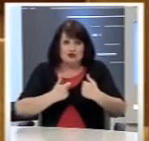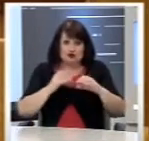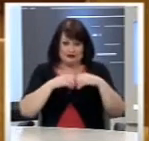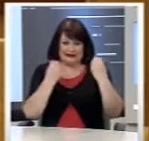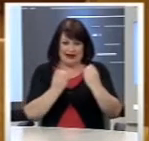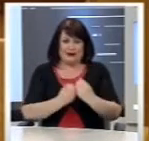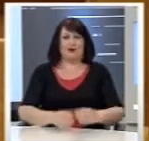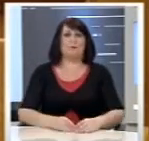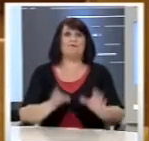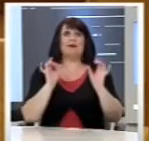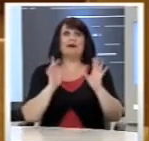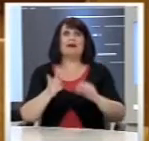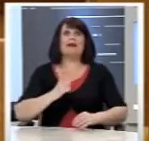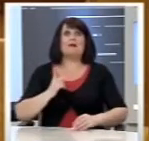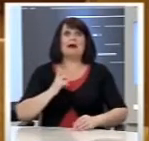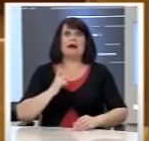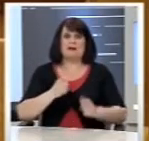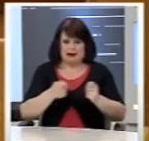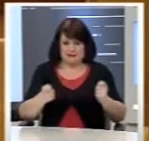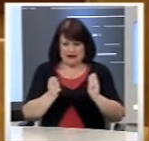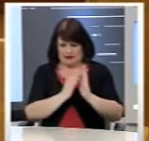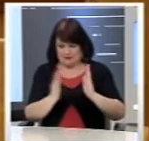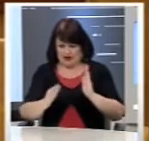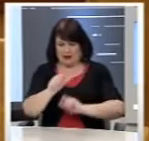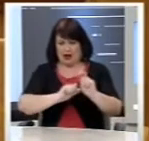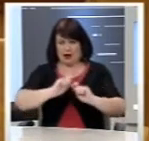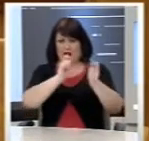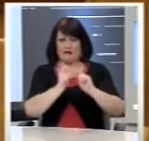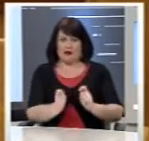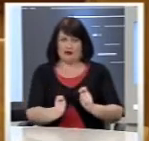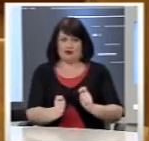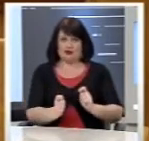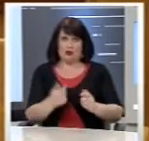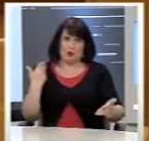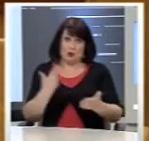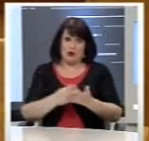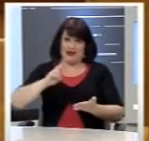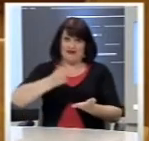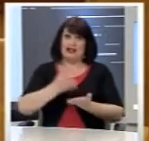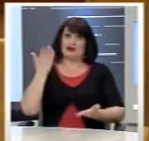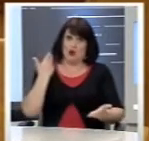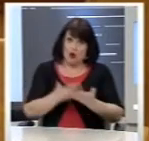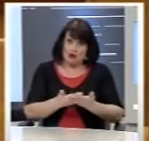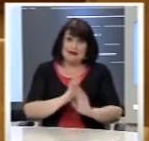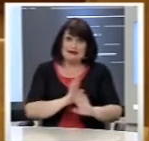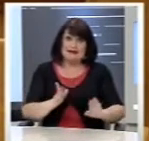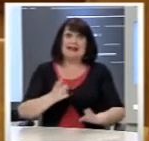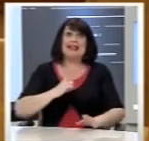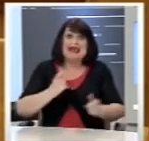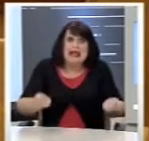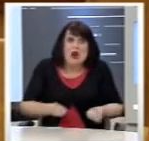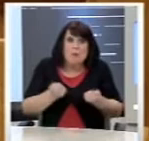δεν περίμενε την υλοποίηση των μεσοπρόθεσμων μέτρων αναδιάρθρωσης με την ολοκλήρωση της δεύτερης αξιολόγησης. Την